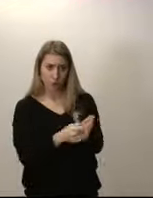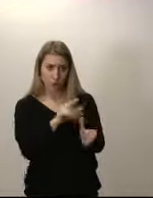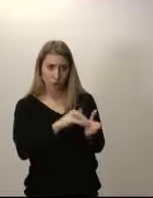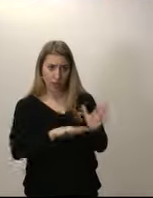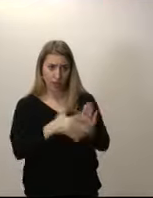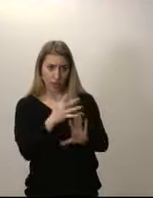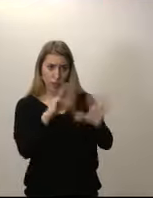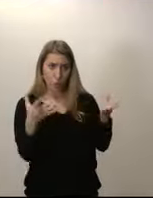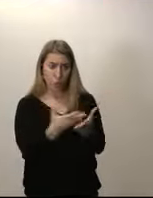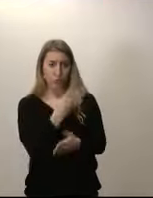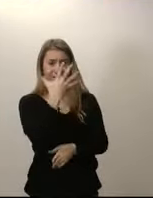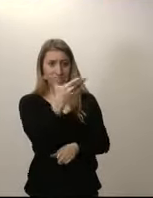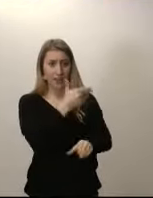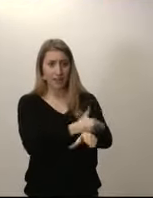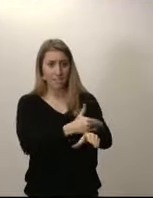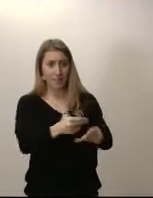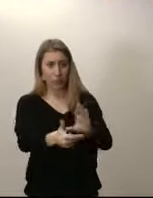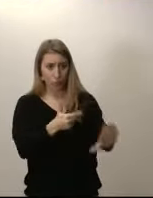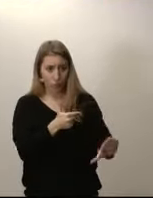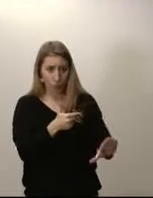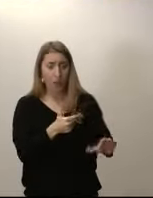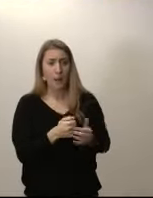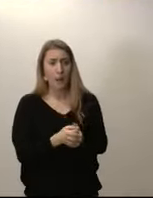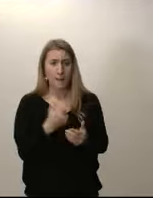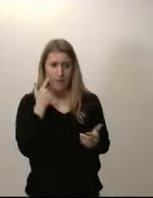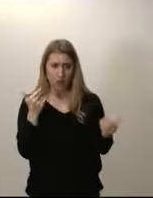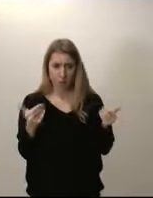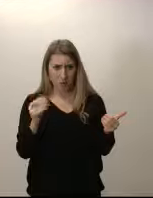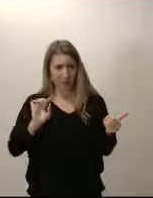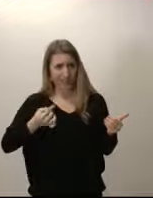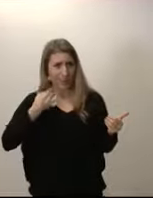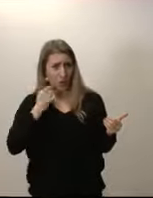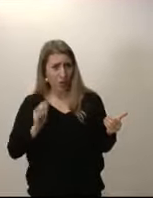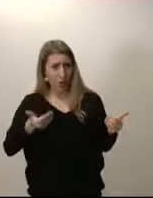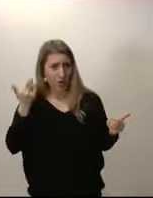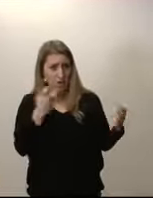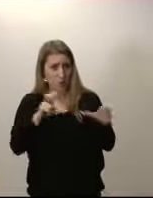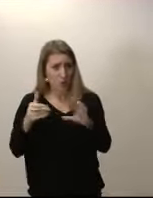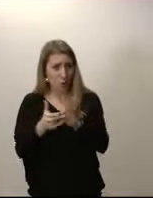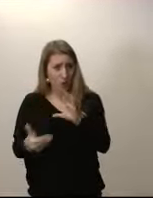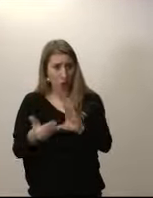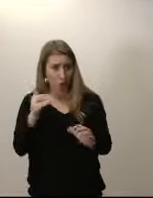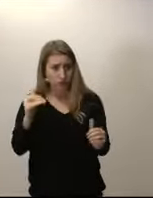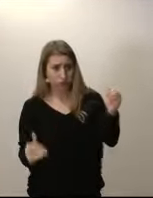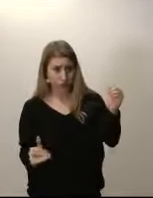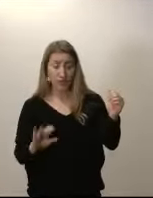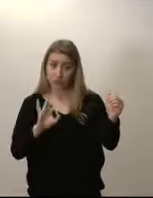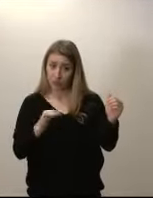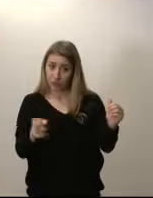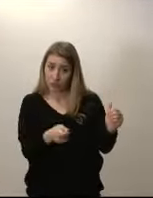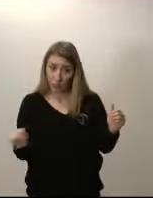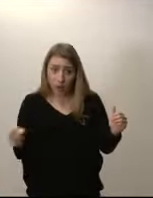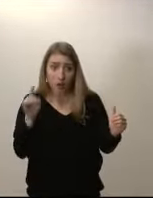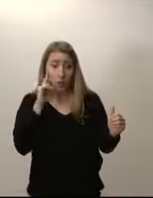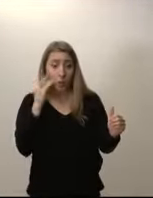d'euros et pourtant seulement un désendettement de 800 000 euros. Ben oui, quand on doit faire des économies, on fait des économies sur le